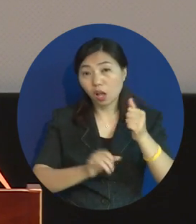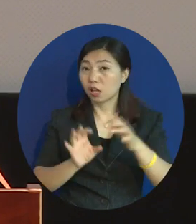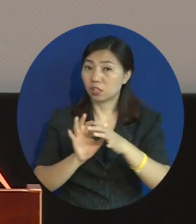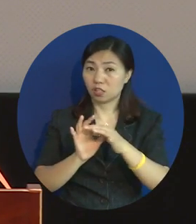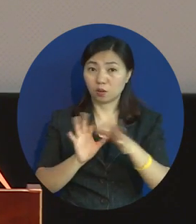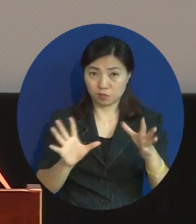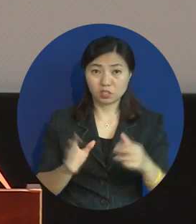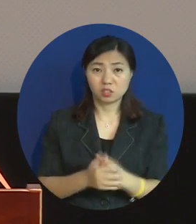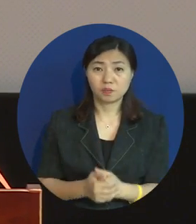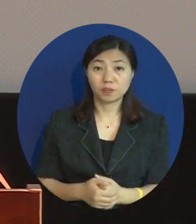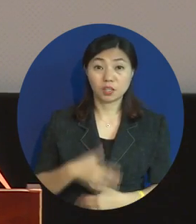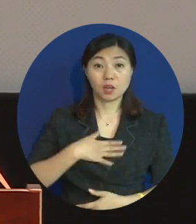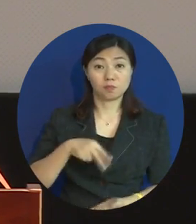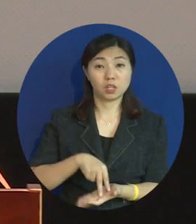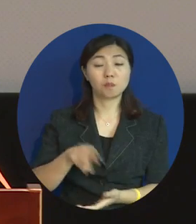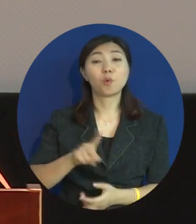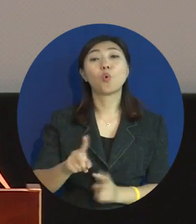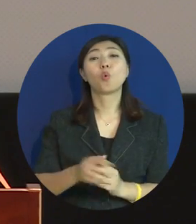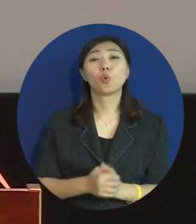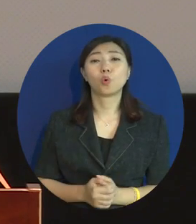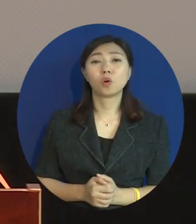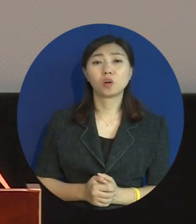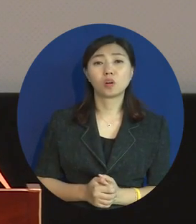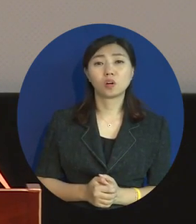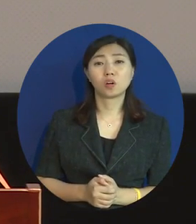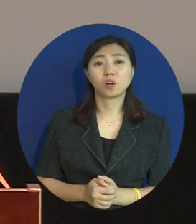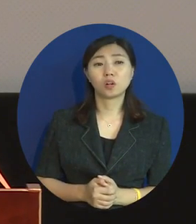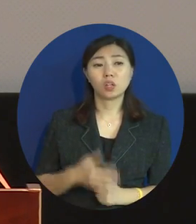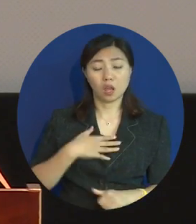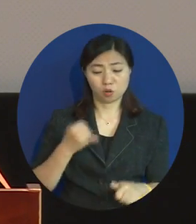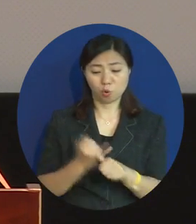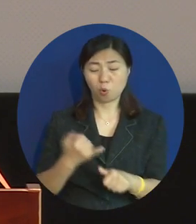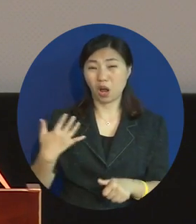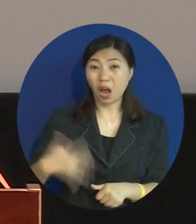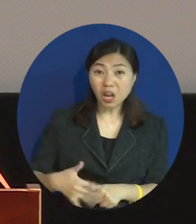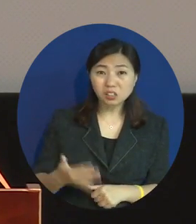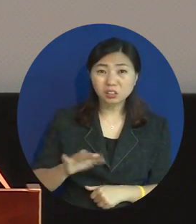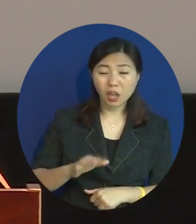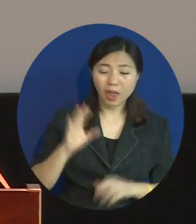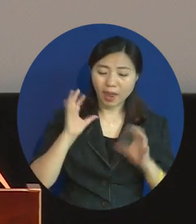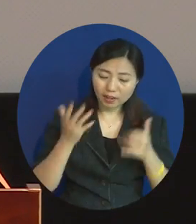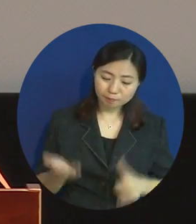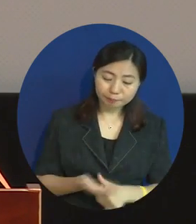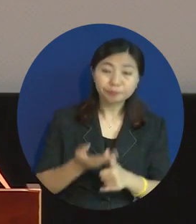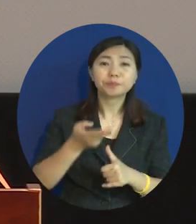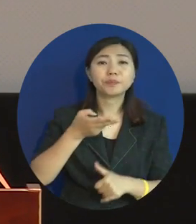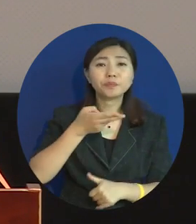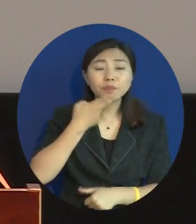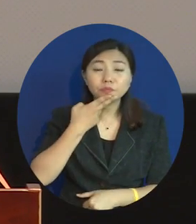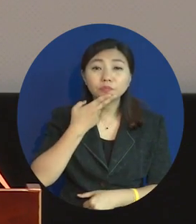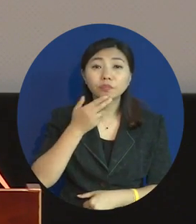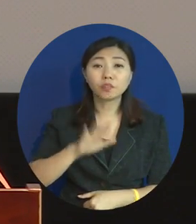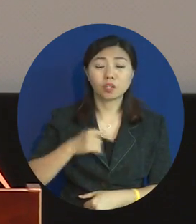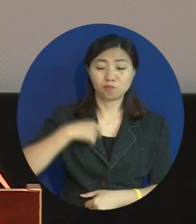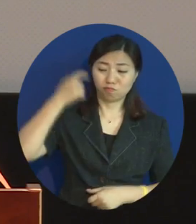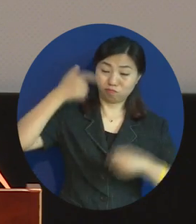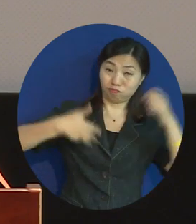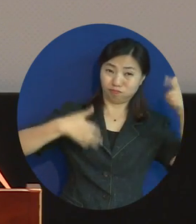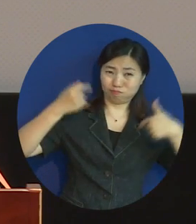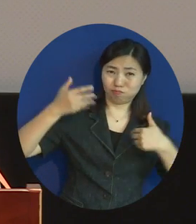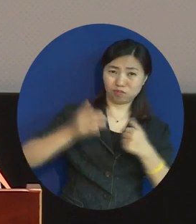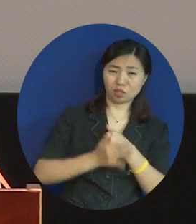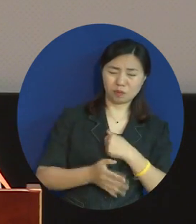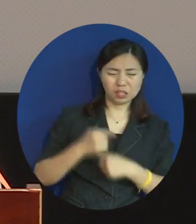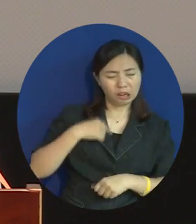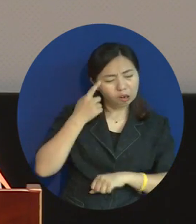나는, 나 같은 경우는 왜 이렇게 이런 뭐든지 여러분들이 난 결혼도 안 해도 애도 안 키워도 이래도 너 옆에 자꾸 물으니까